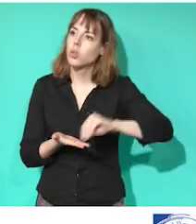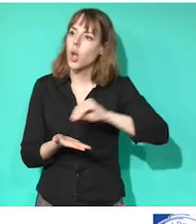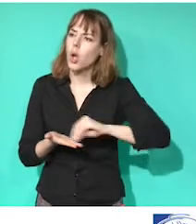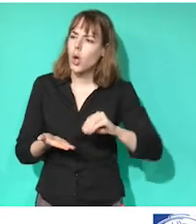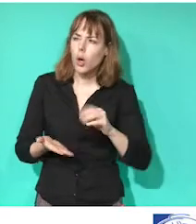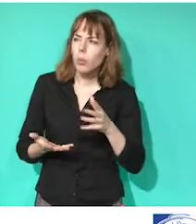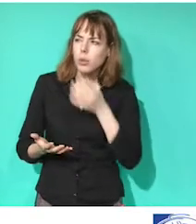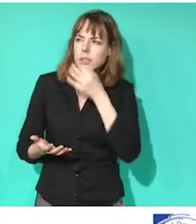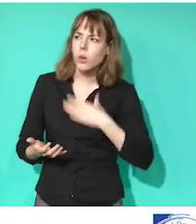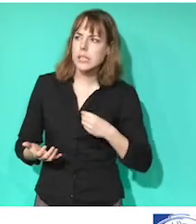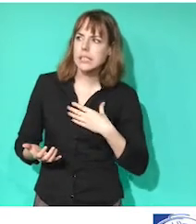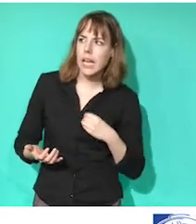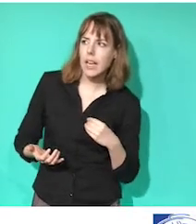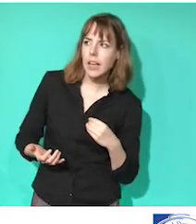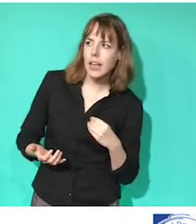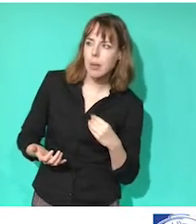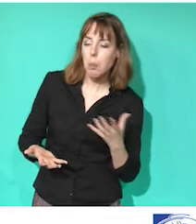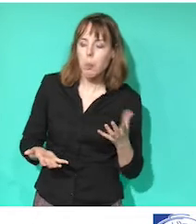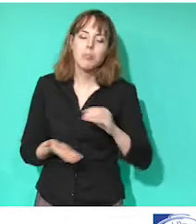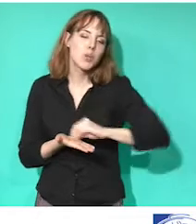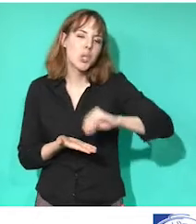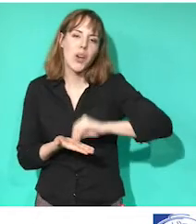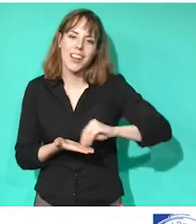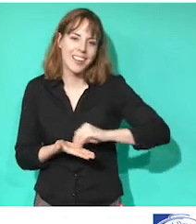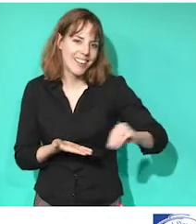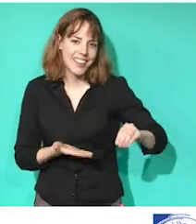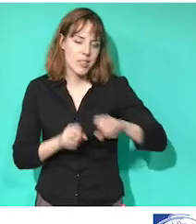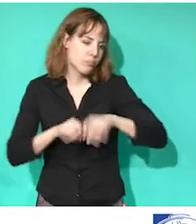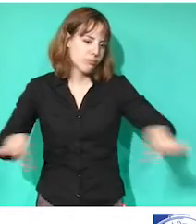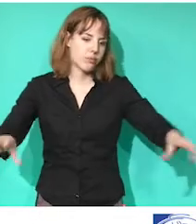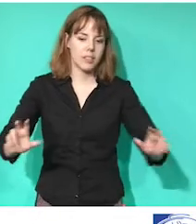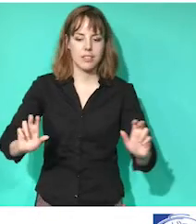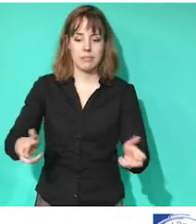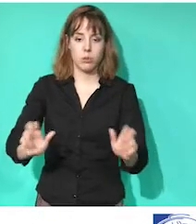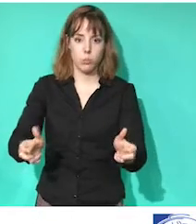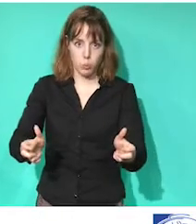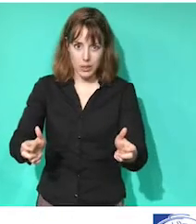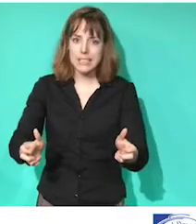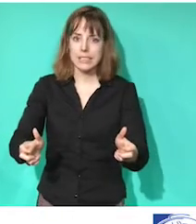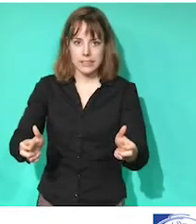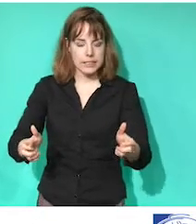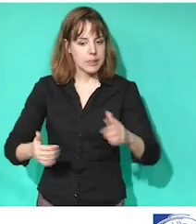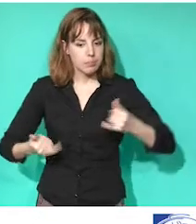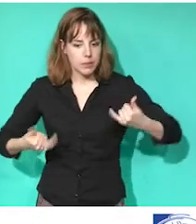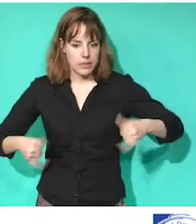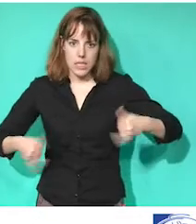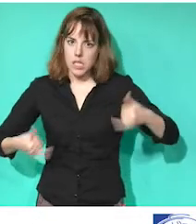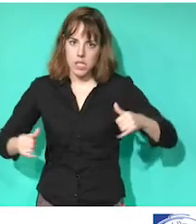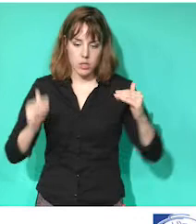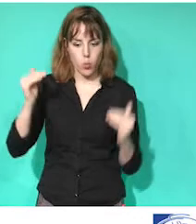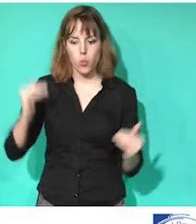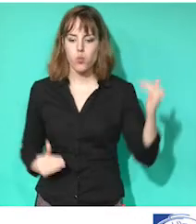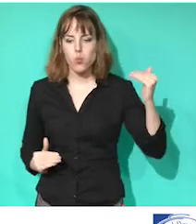autrices, auteuses. D'œuvres de fiction diffusées à la télévision. Bref, on voit encore qu'il y a encore un chemin énorme